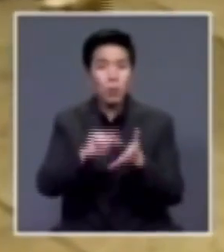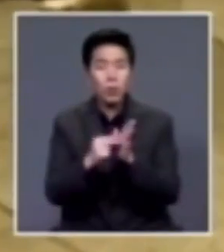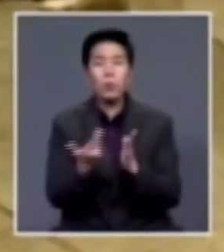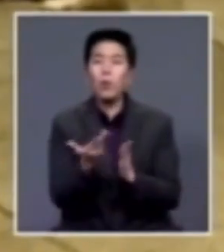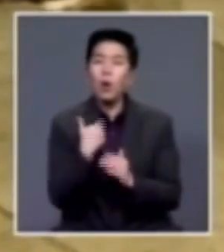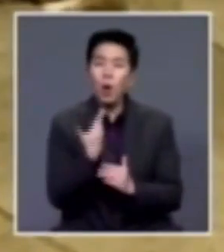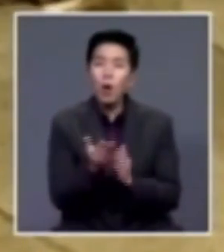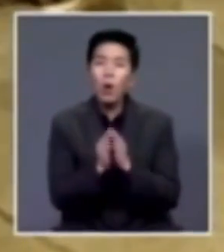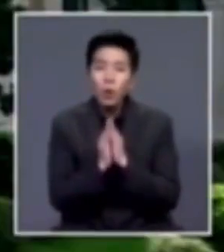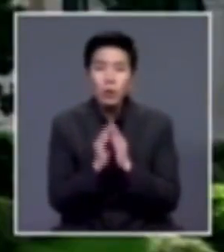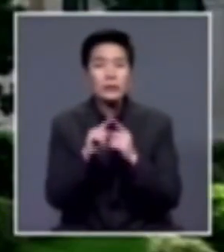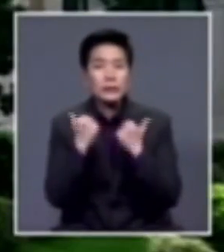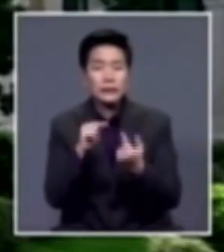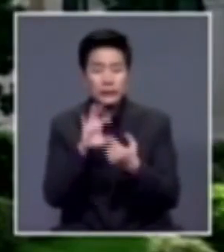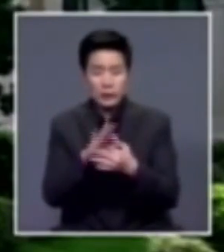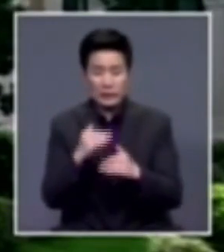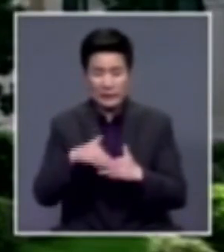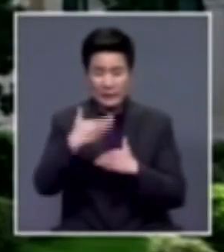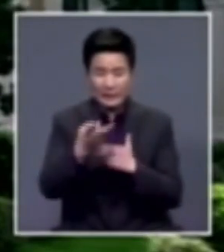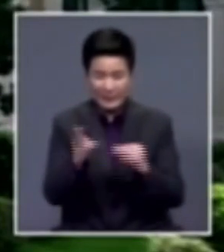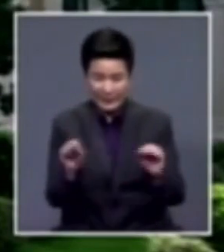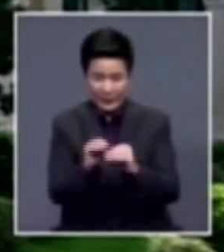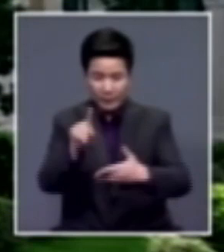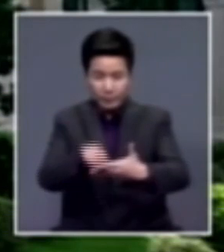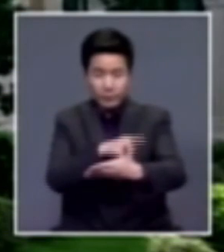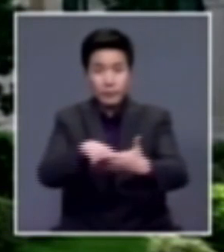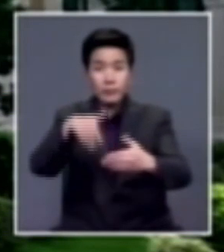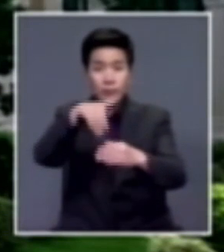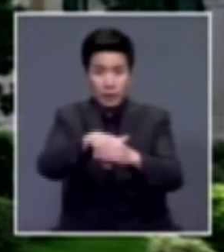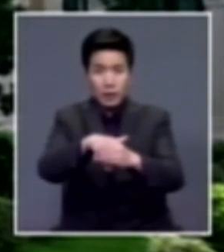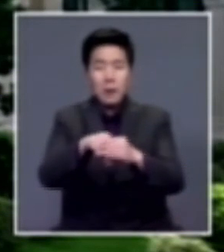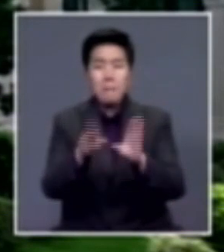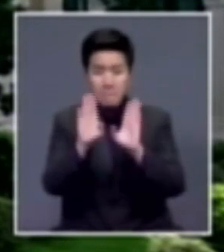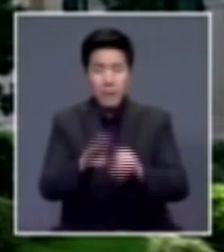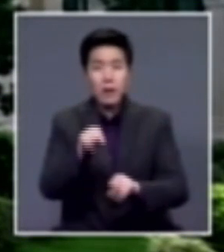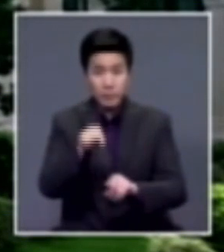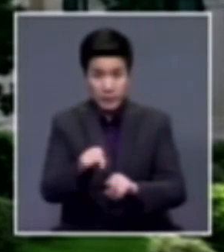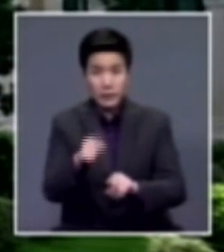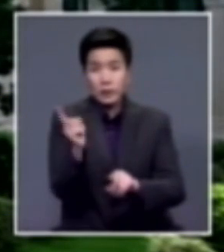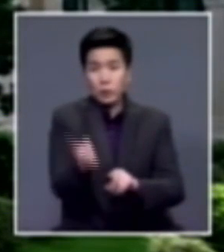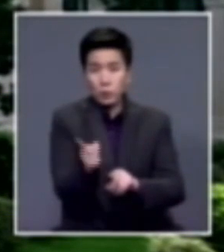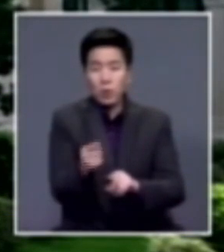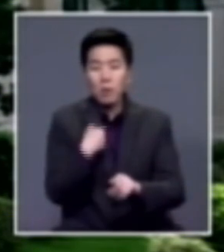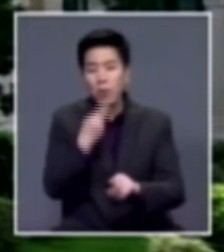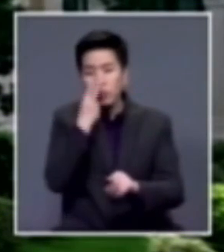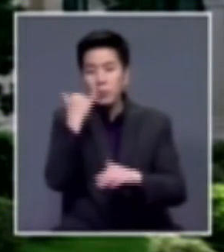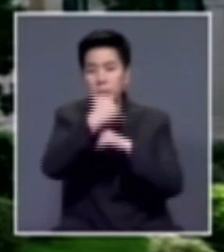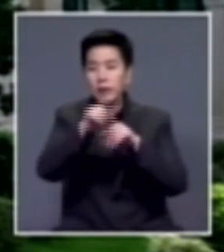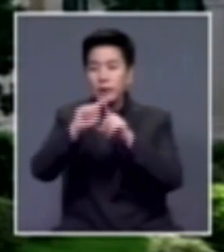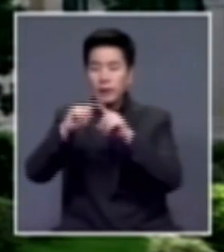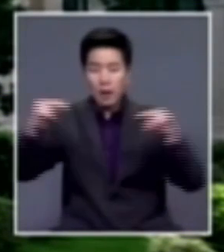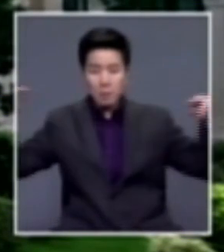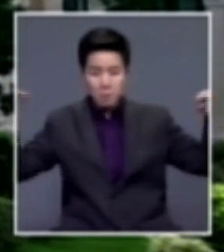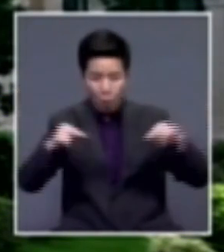องนะครับในครั้งนี้เรากำลังเดินหน้าไปถูกการเลือกตั้งก็ขอให้รักษาบรรยากาศรักษามุมมองของต่างประเทศกับเร